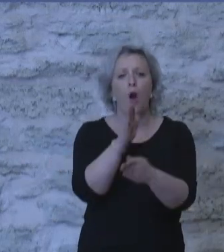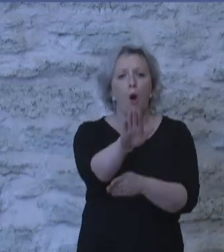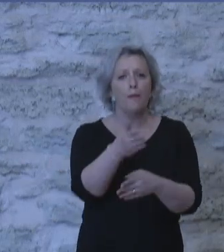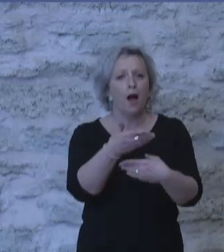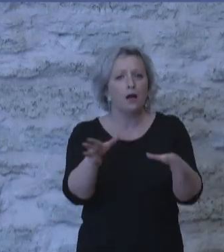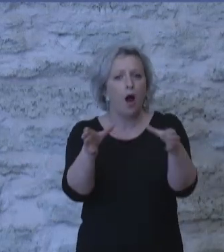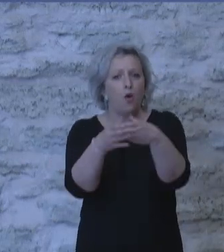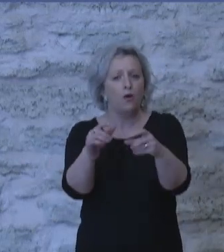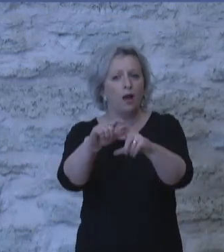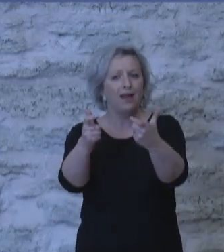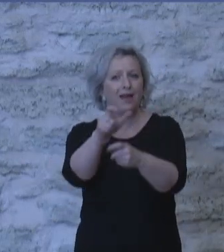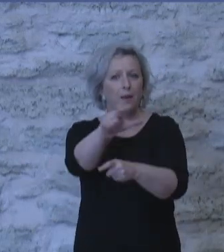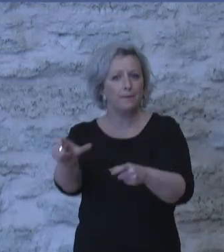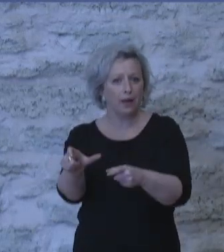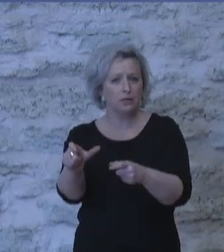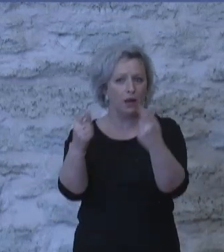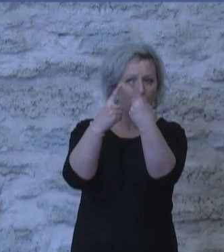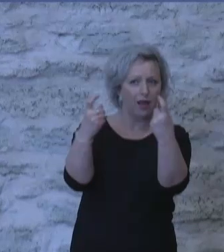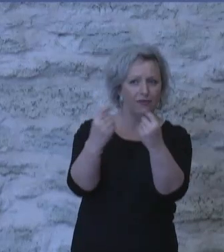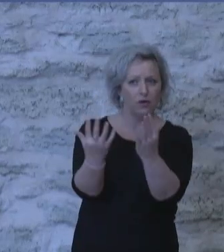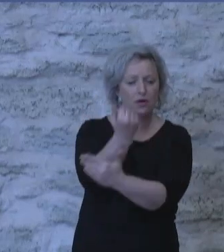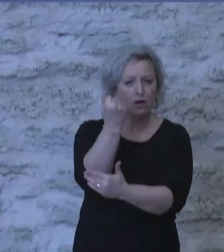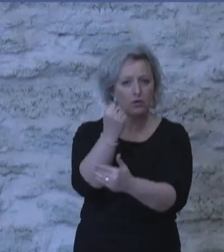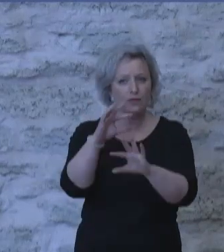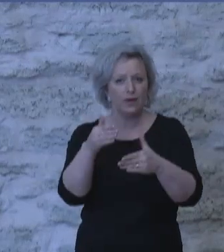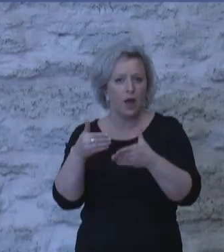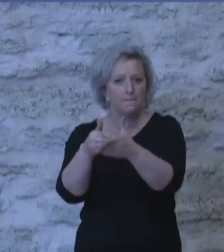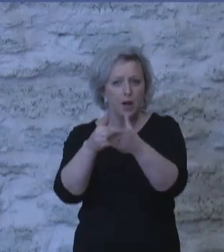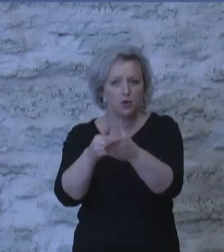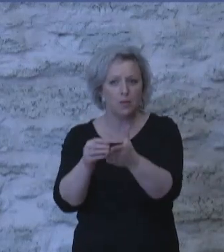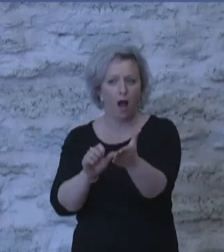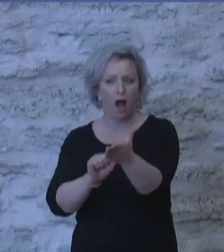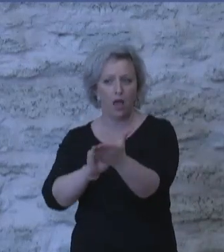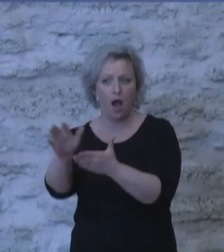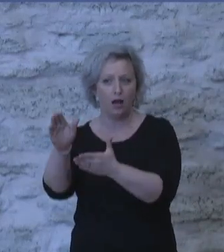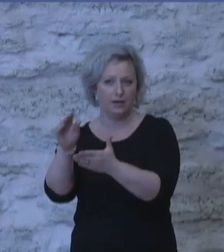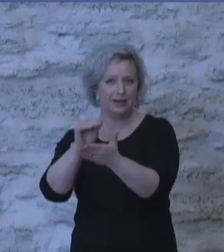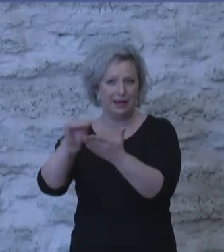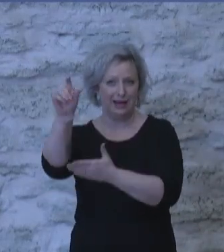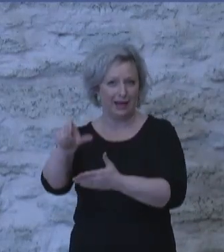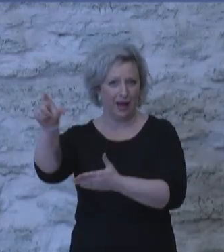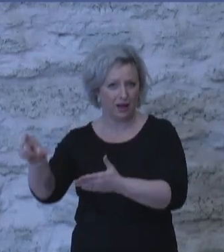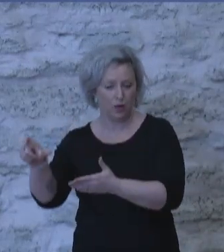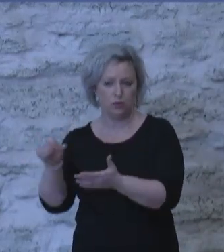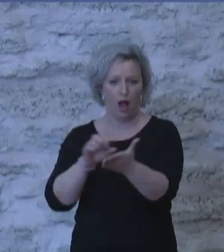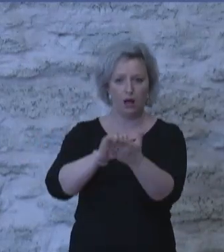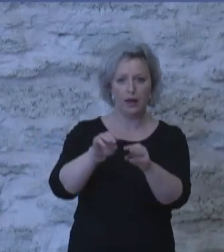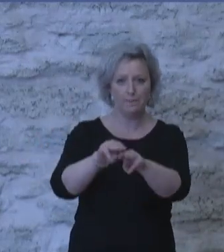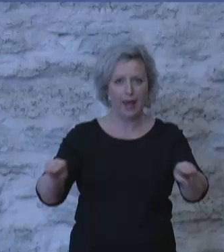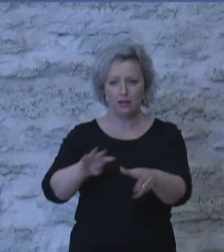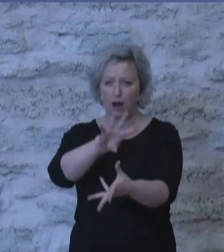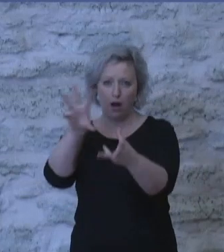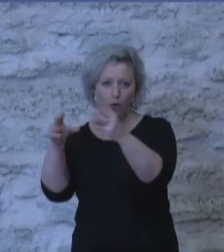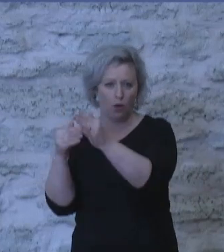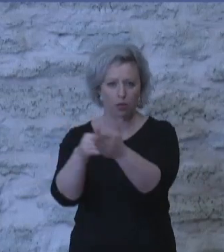teilt informatsiooni saanud ja teilt mõjutatud või teid toetavad ajakirjanikud ja ajakirjandus süüdistanud